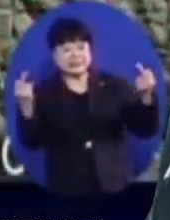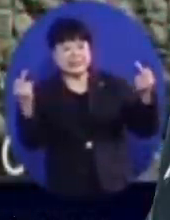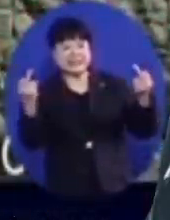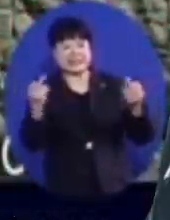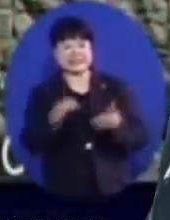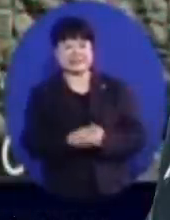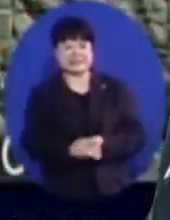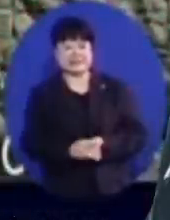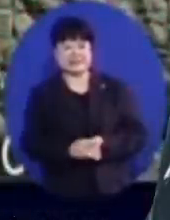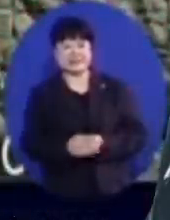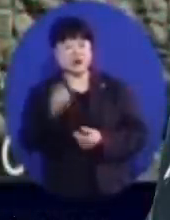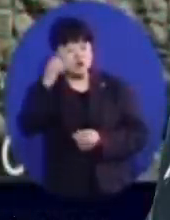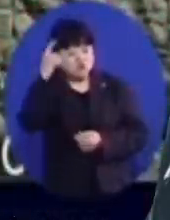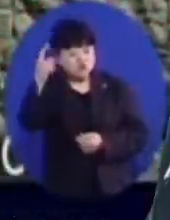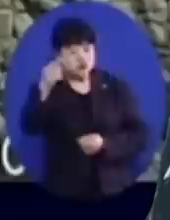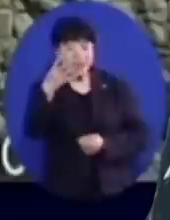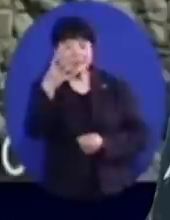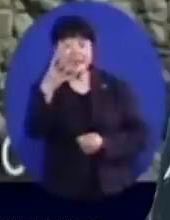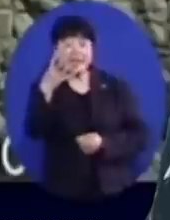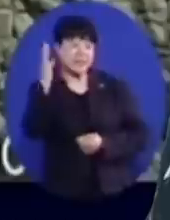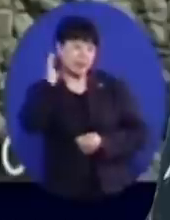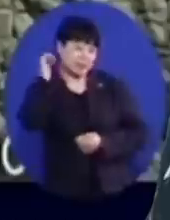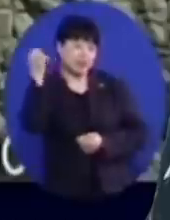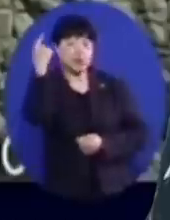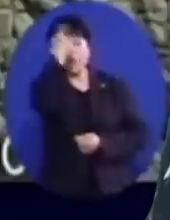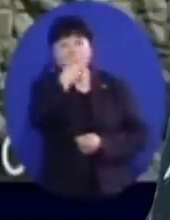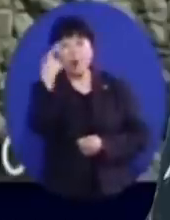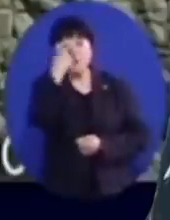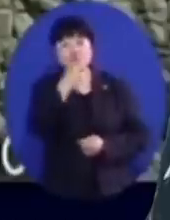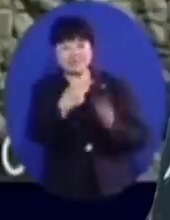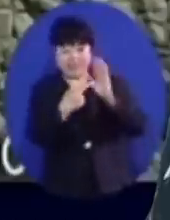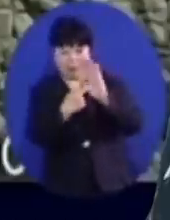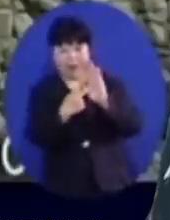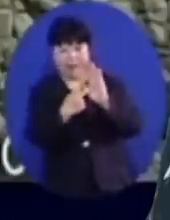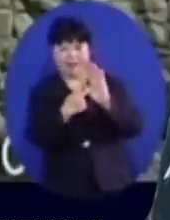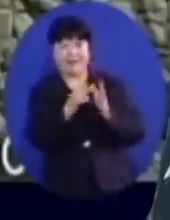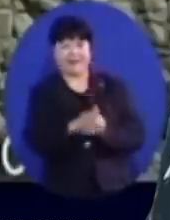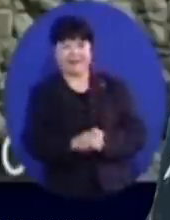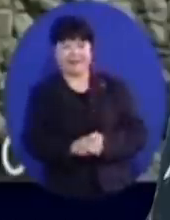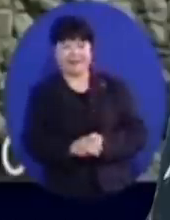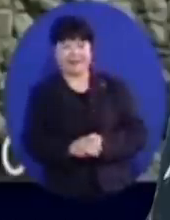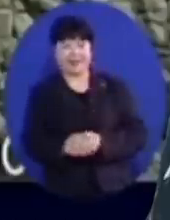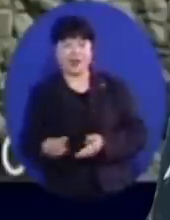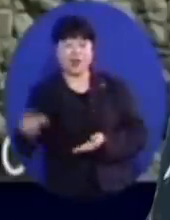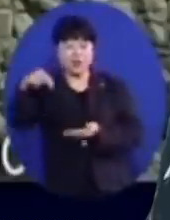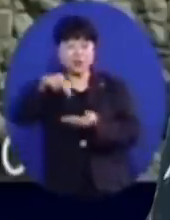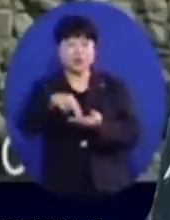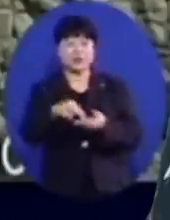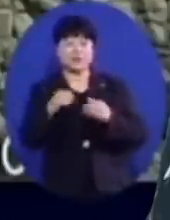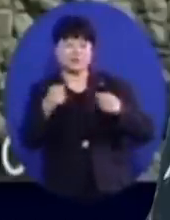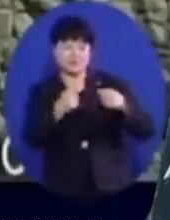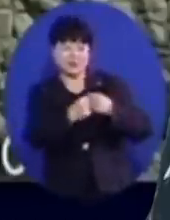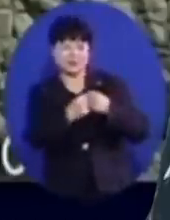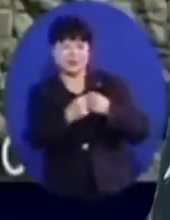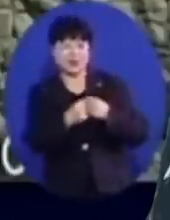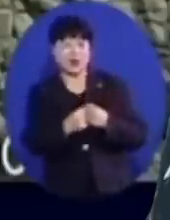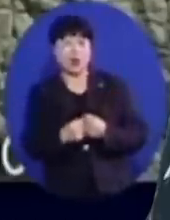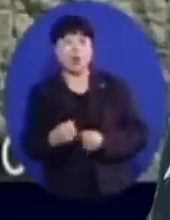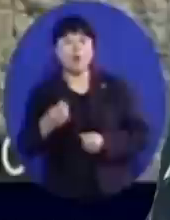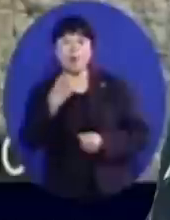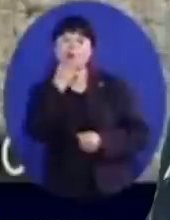역사상 가장 훌륭했던 4명의 대통령 얼굴이 새겨져 있습니다 독립전쟁을 이끈 금구의 아버지 조지